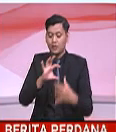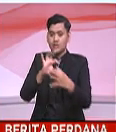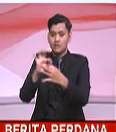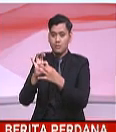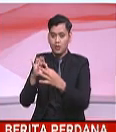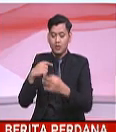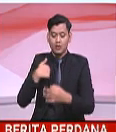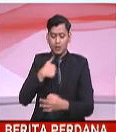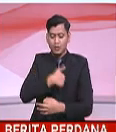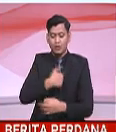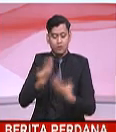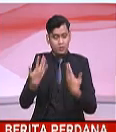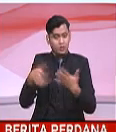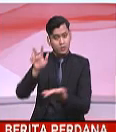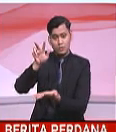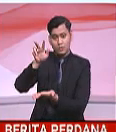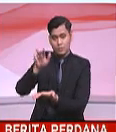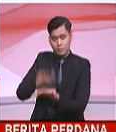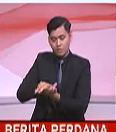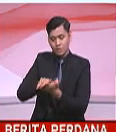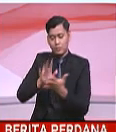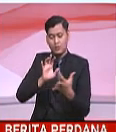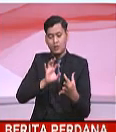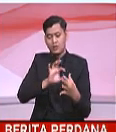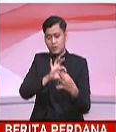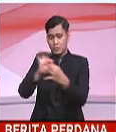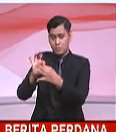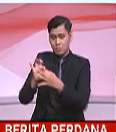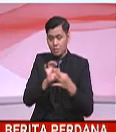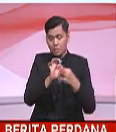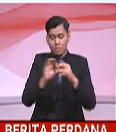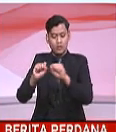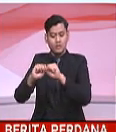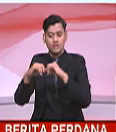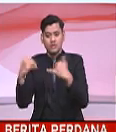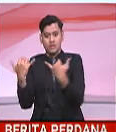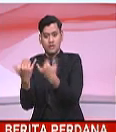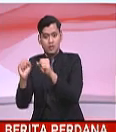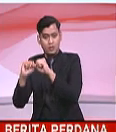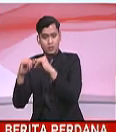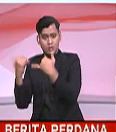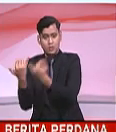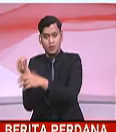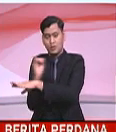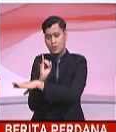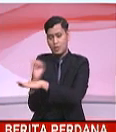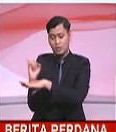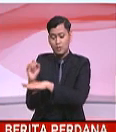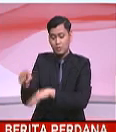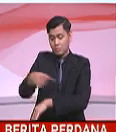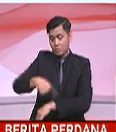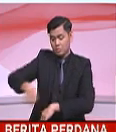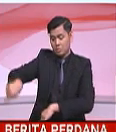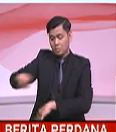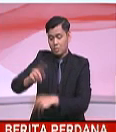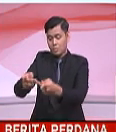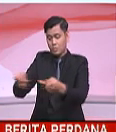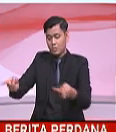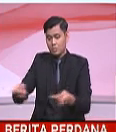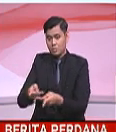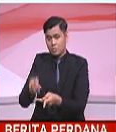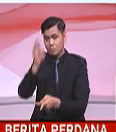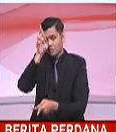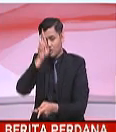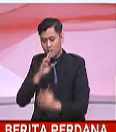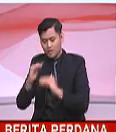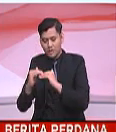muktamadkan bentuk kerjasama bersama dengan syarikat-syarikat industri tersebut. Kita akan memberi tumpuan kepada industri yang mempunyai